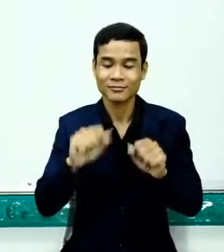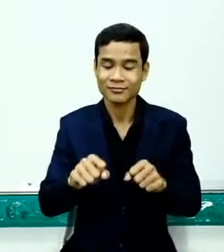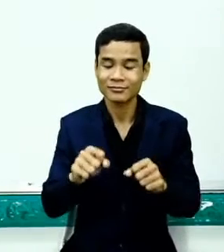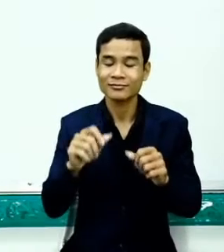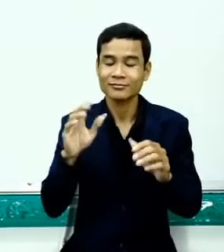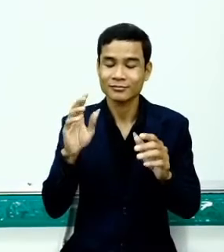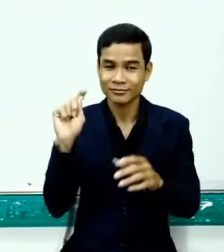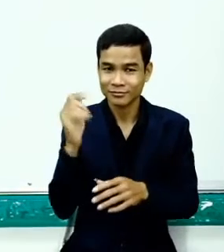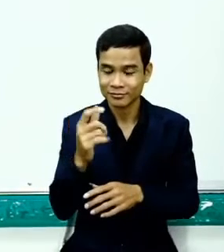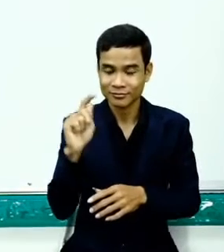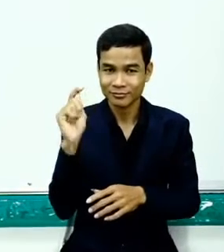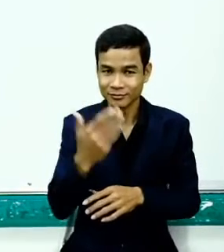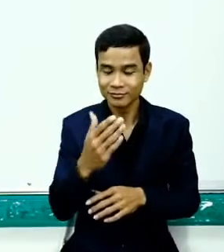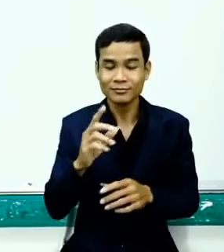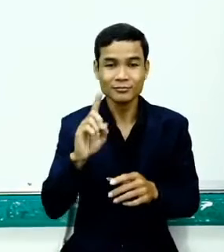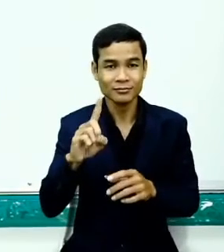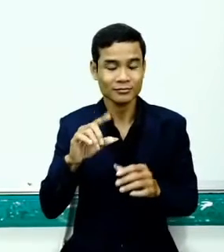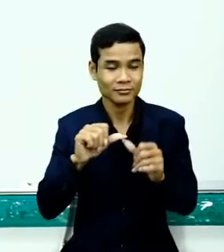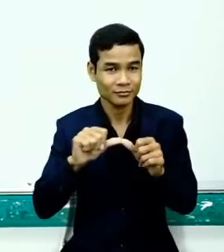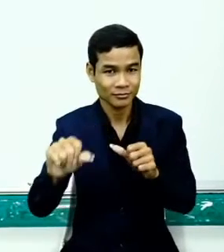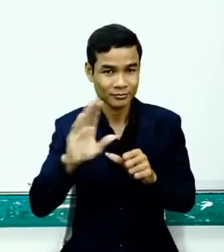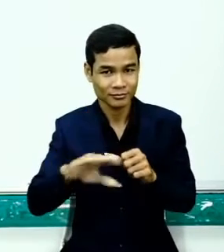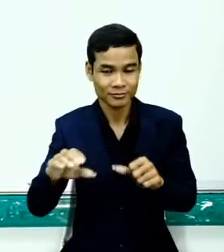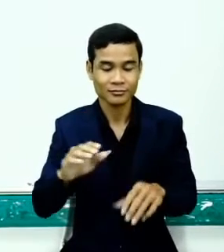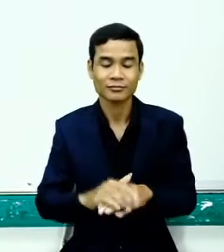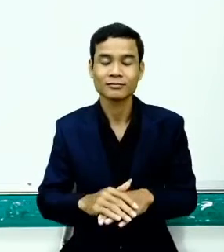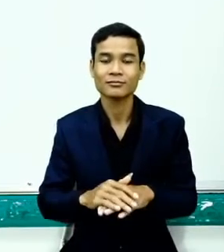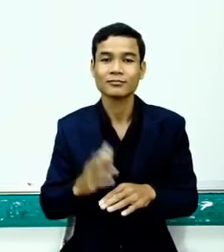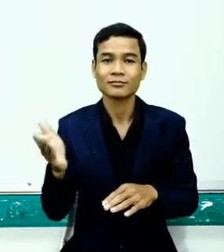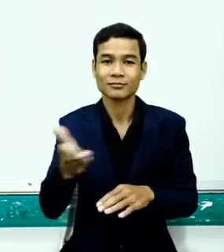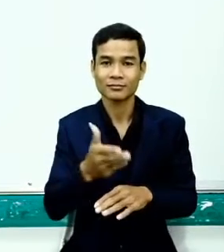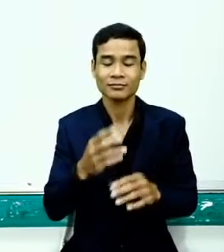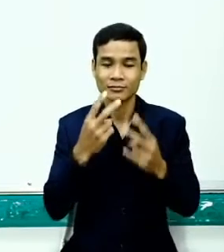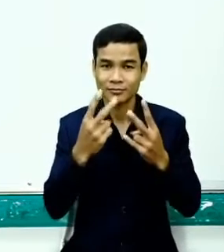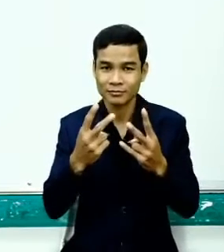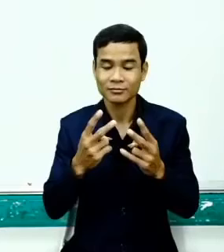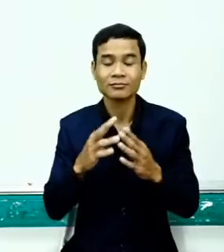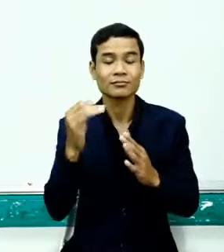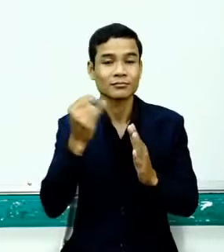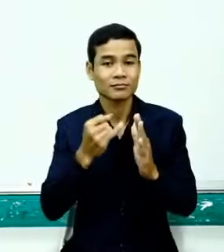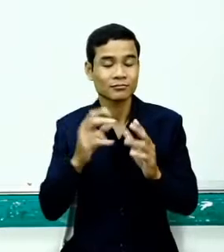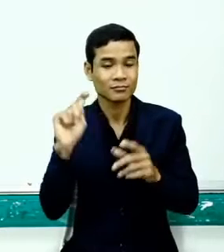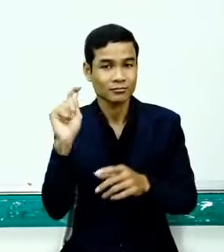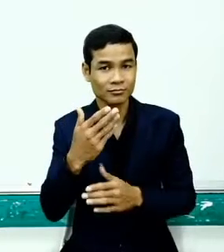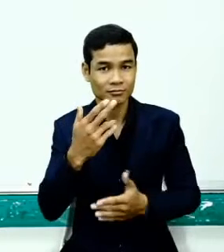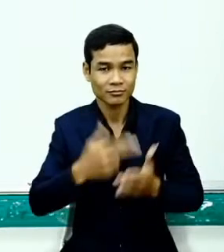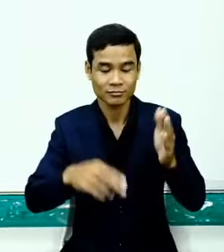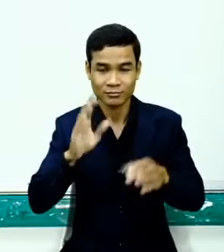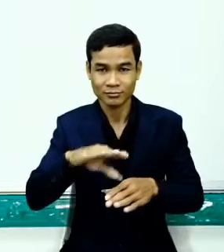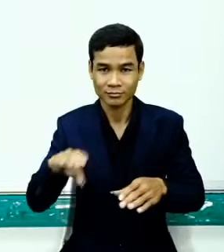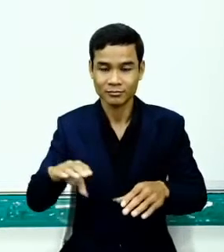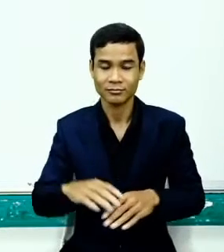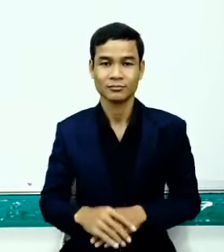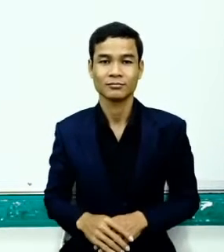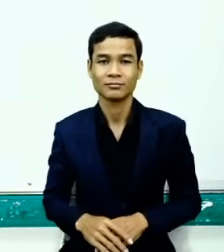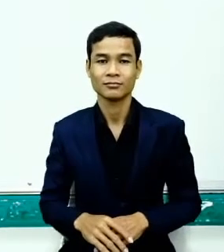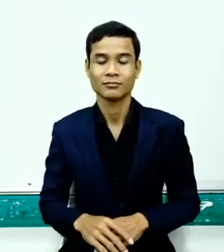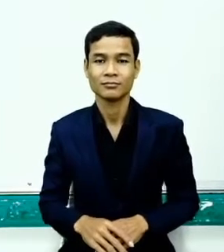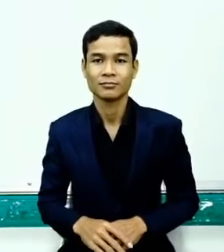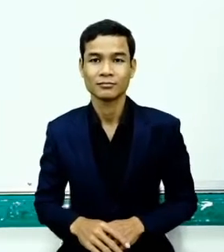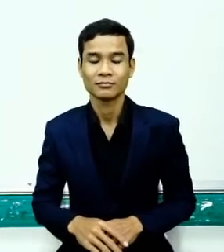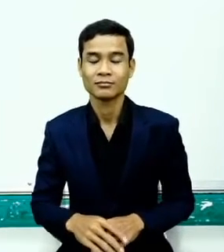មួយទៀតសម្រាប់បង្ហាញកូនកូនទាំងអស់គ្នាតោះកូនពិនិត្យមើលតើអ្នកគ្រូមានរូបភាពអ្វីតោះ